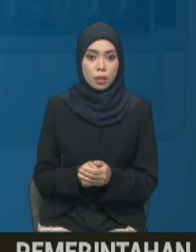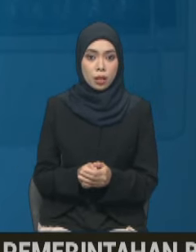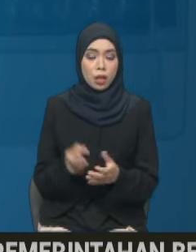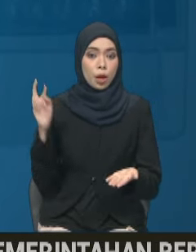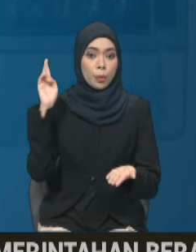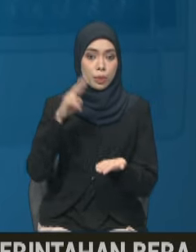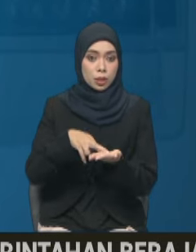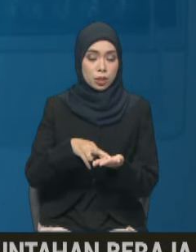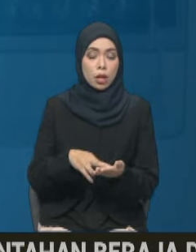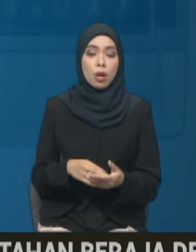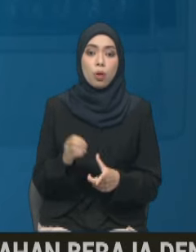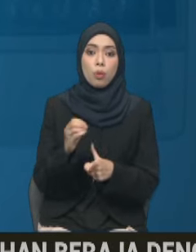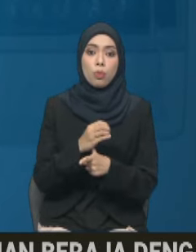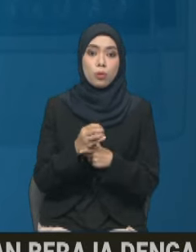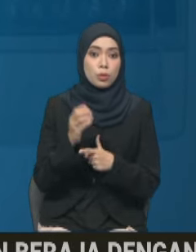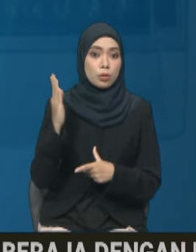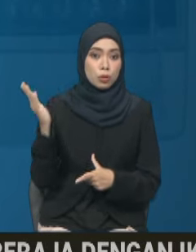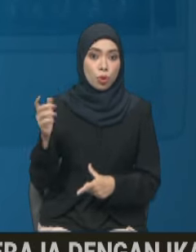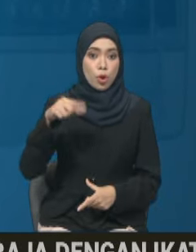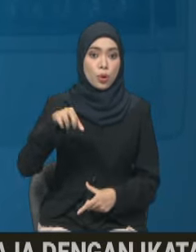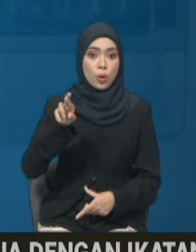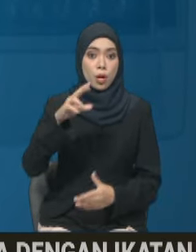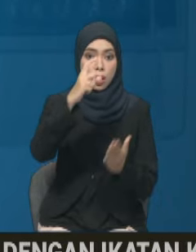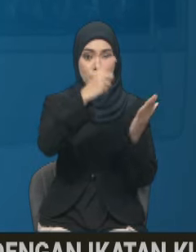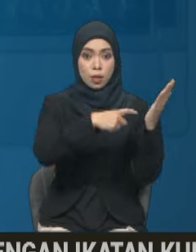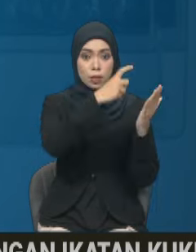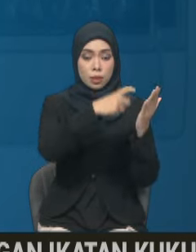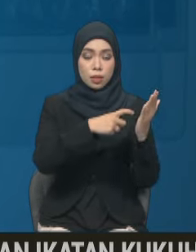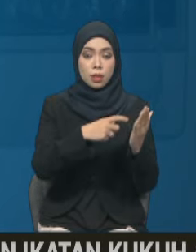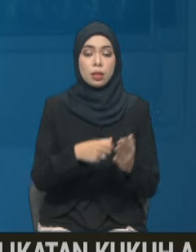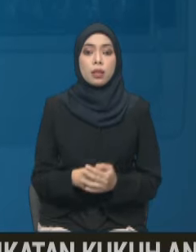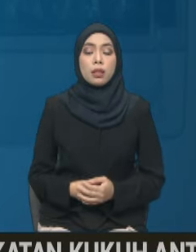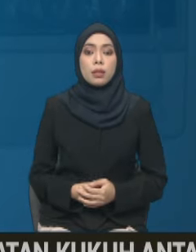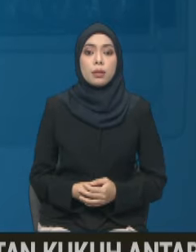bit.ly/USMSBN atau mengimbas kod QR atau hubungi talian